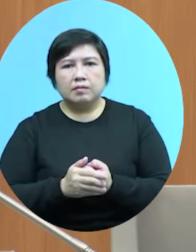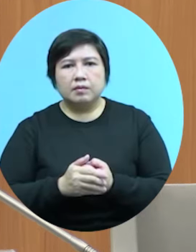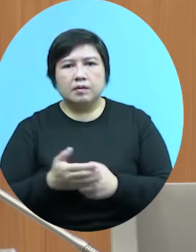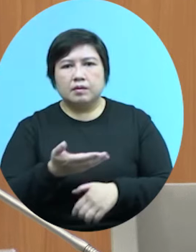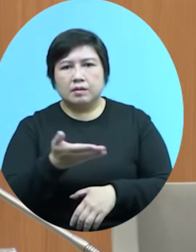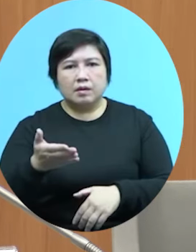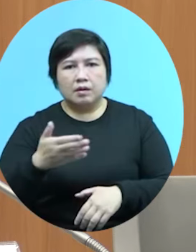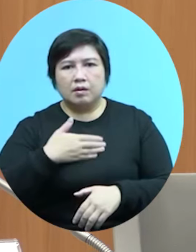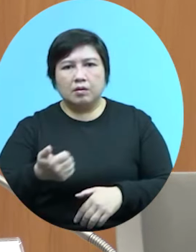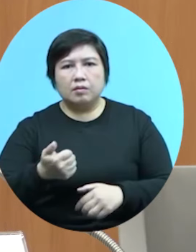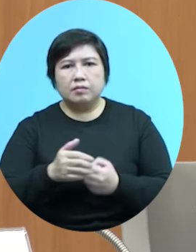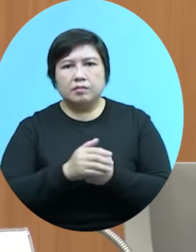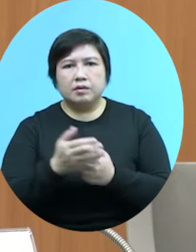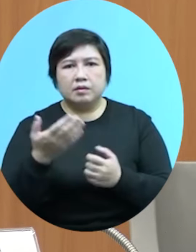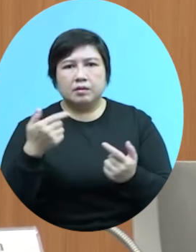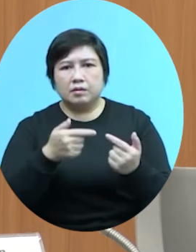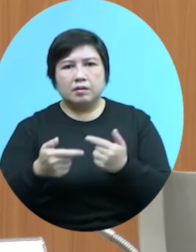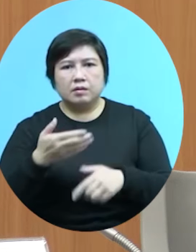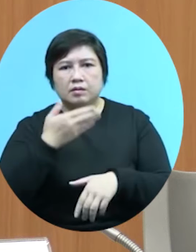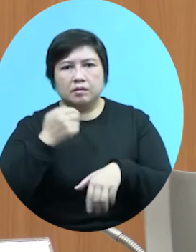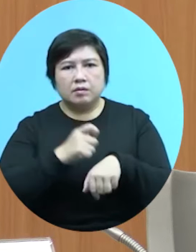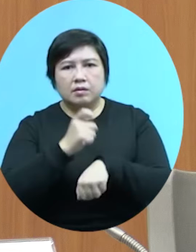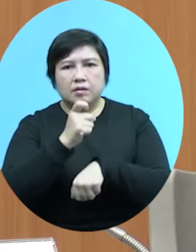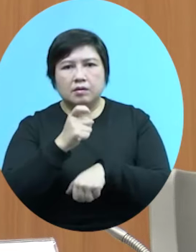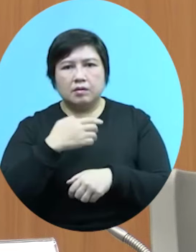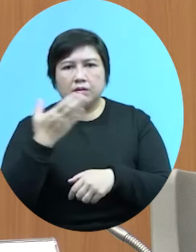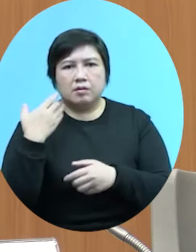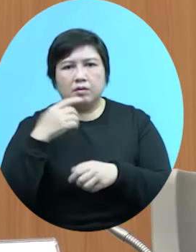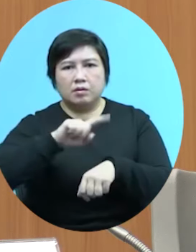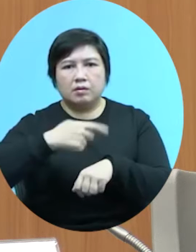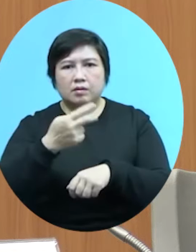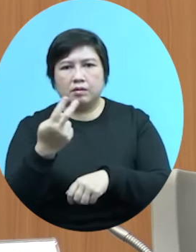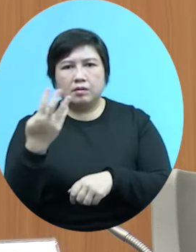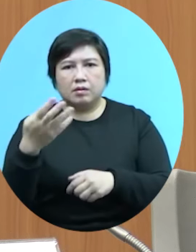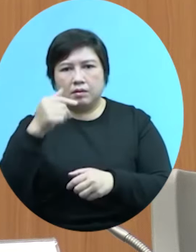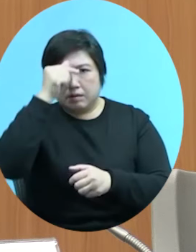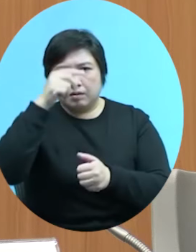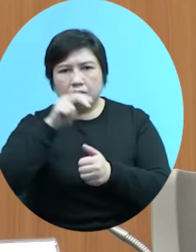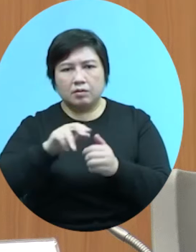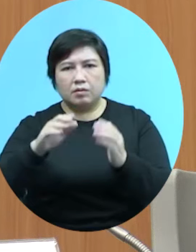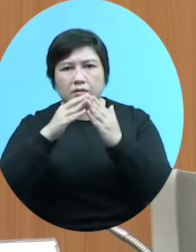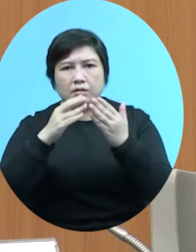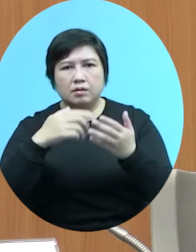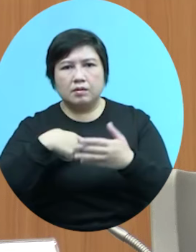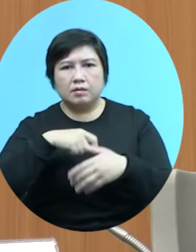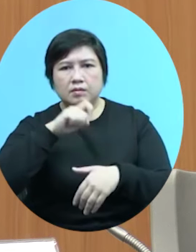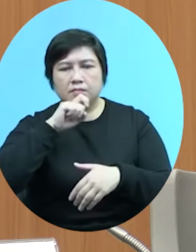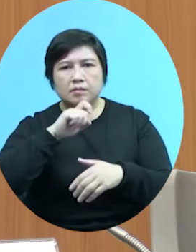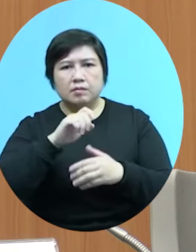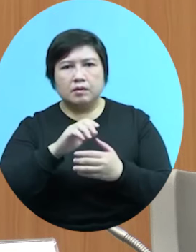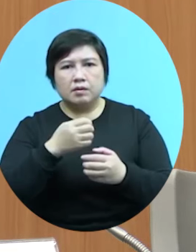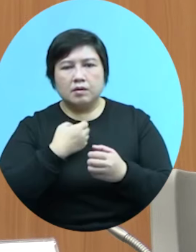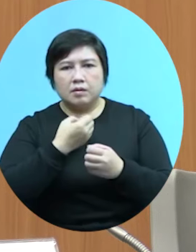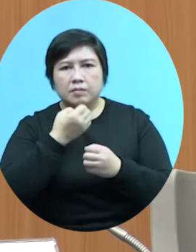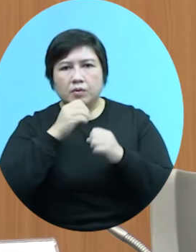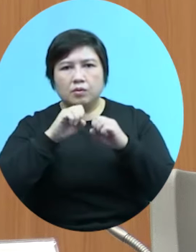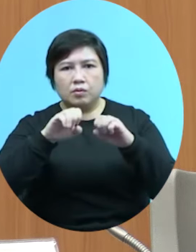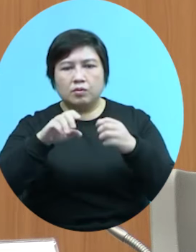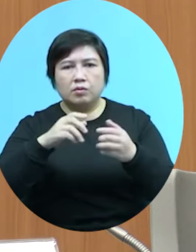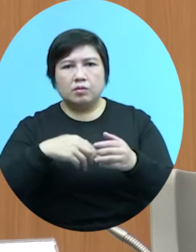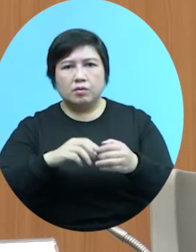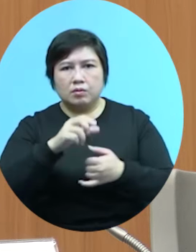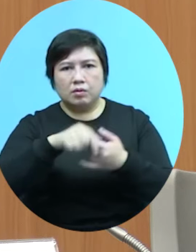大家好直至上午九點鐘在過去二十四小時醫管局系統錄得情報個案九十